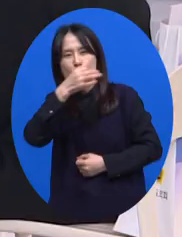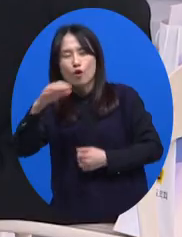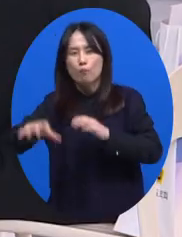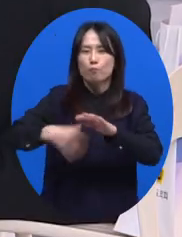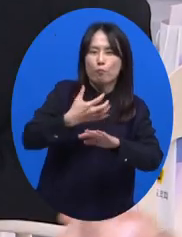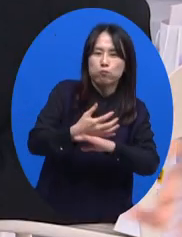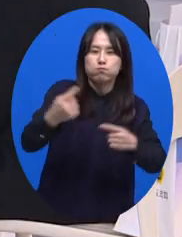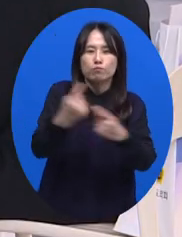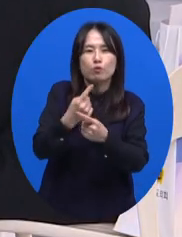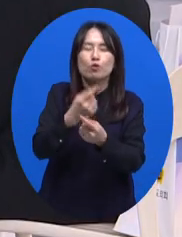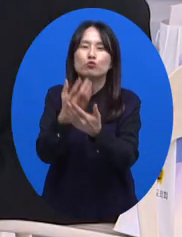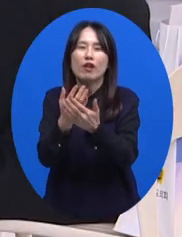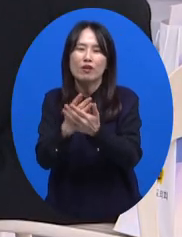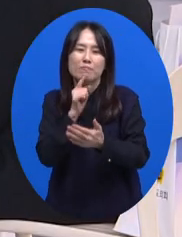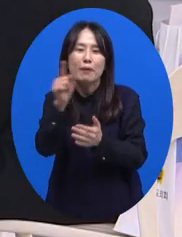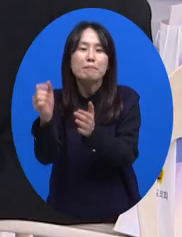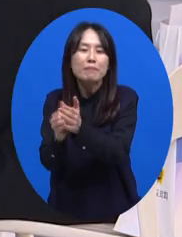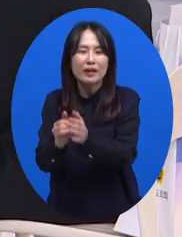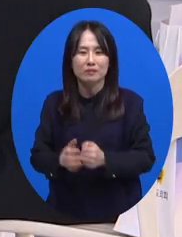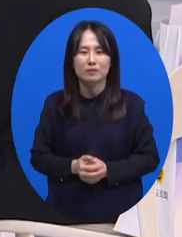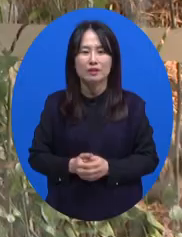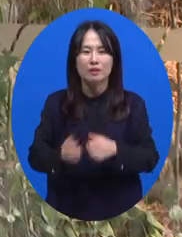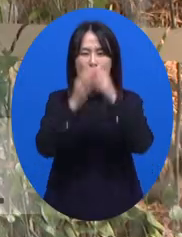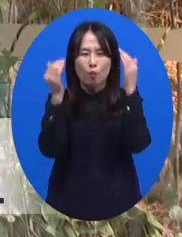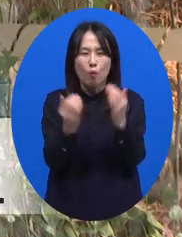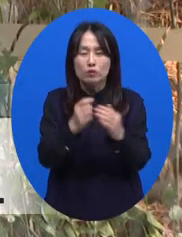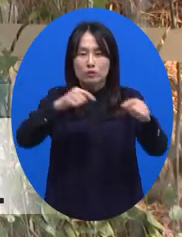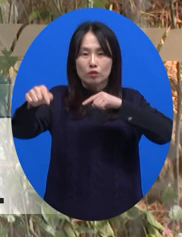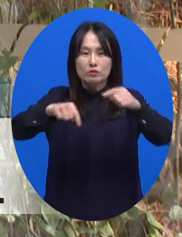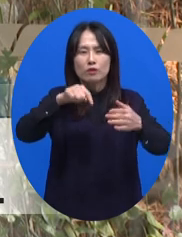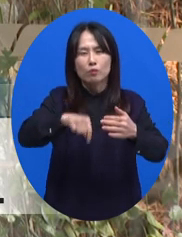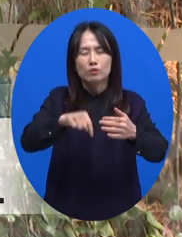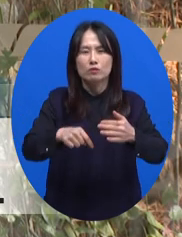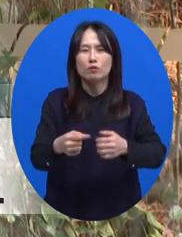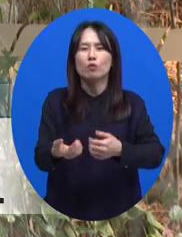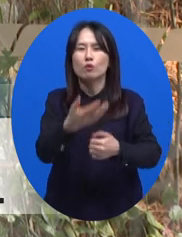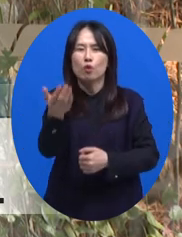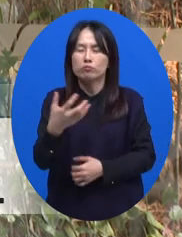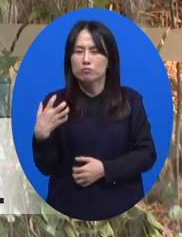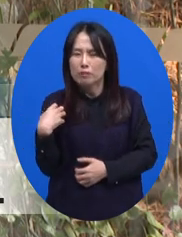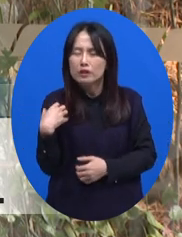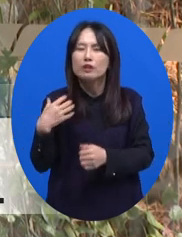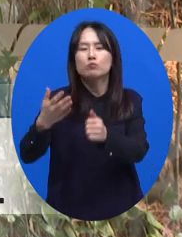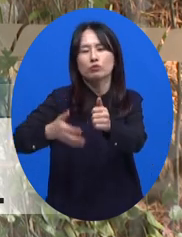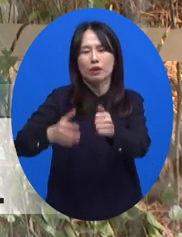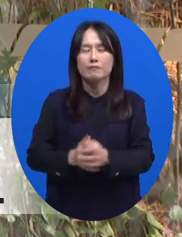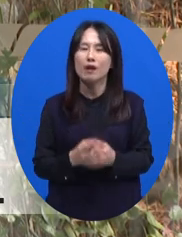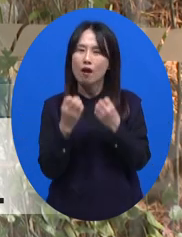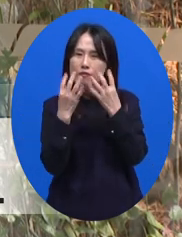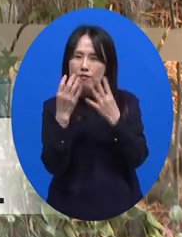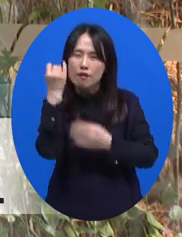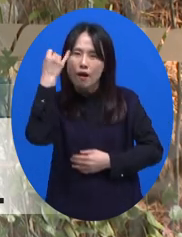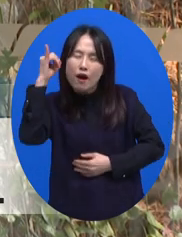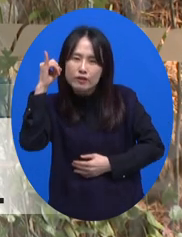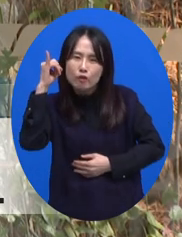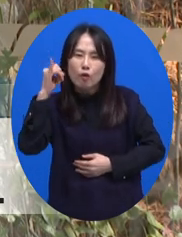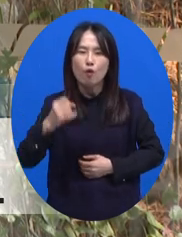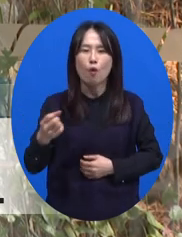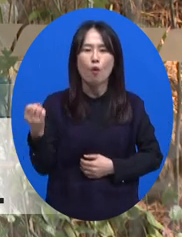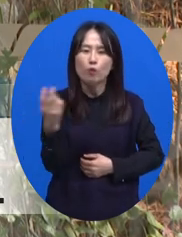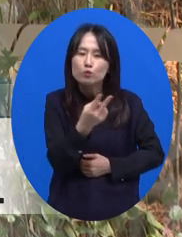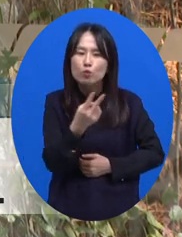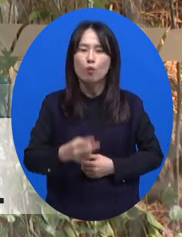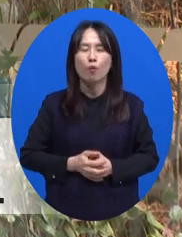반란을 일으켜달라고 말했습니다. 모든 정책에 있어서 역할해줬으면 좋겠어요. 신선하고 프레시한